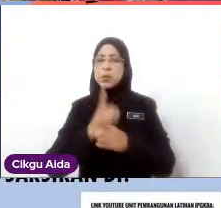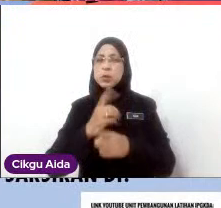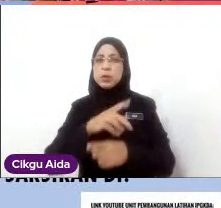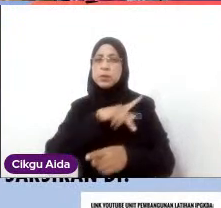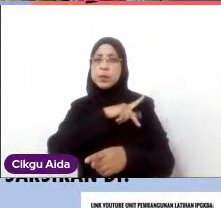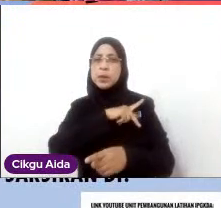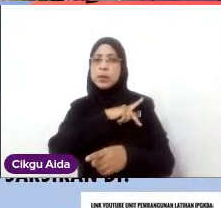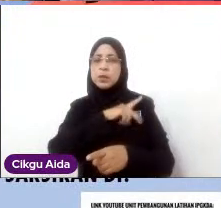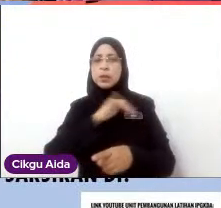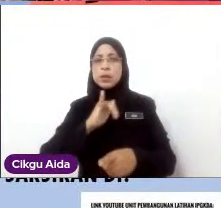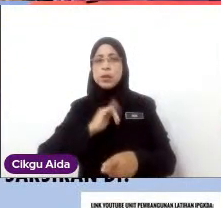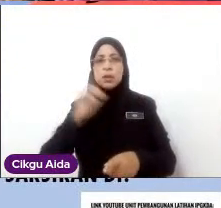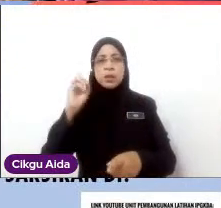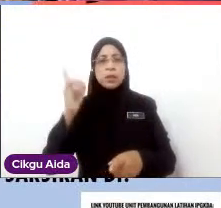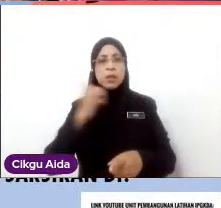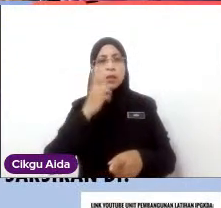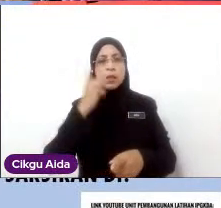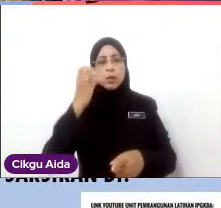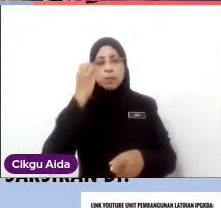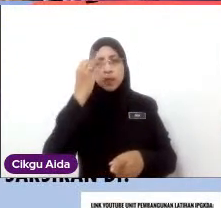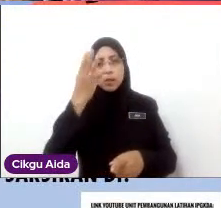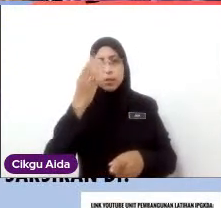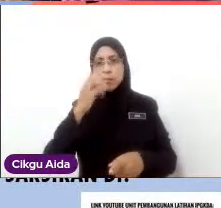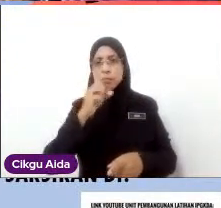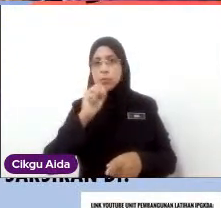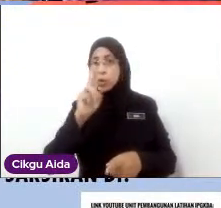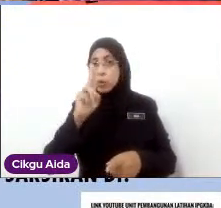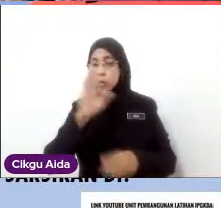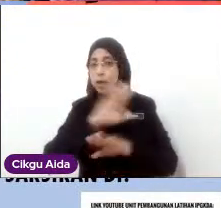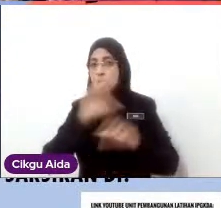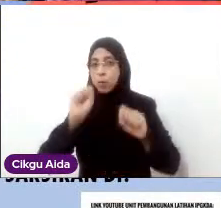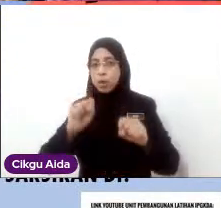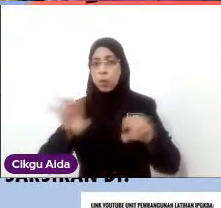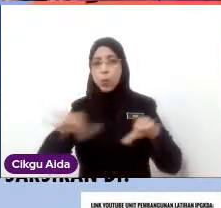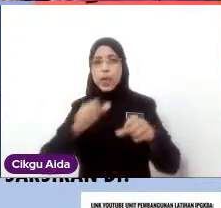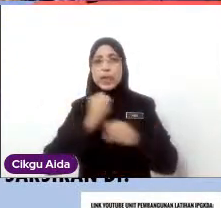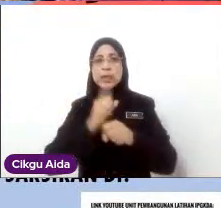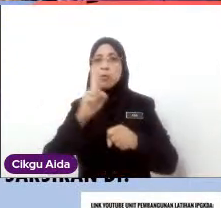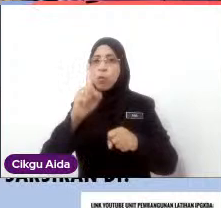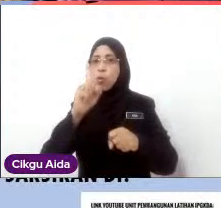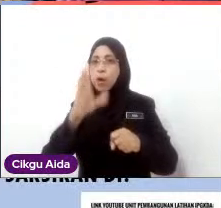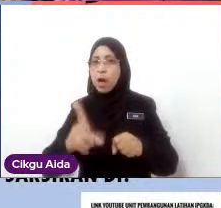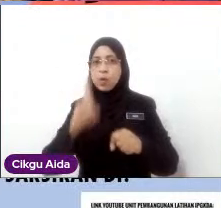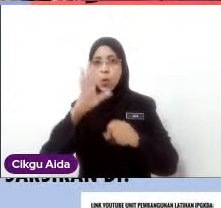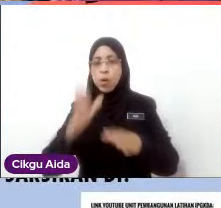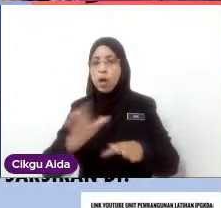pengetua saya selalu sangat pesan, Su jangan buat kerja seorang-seorang, teamwork. Sebab